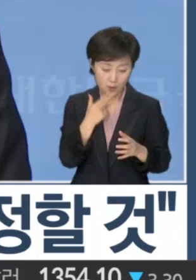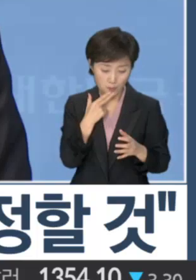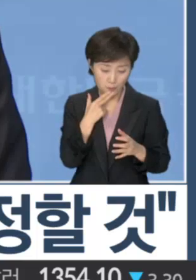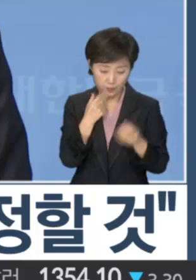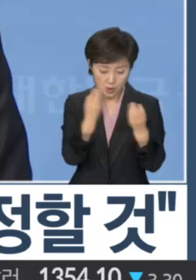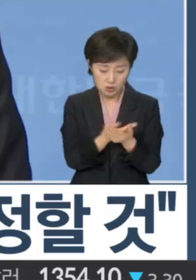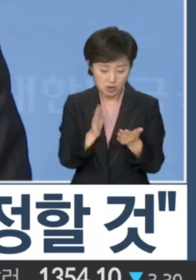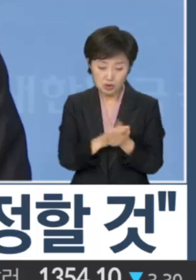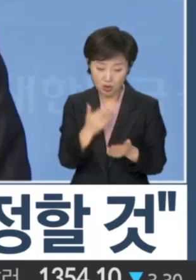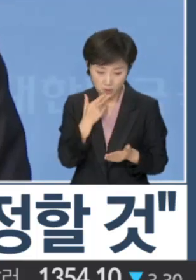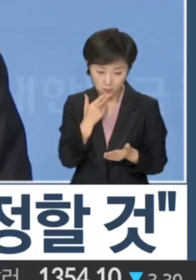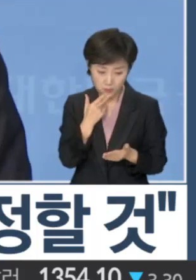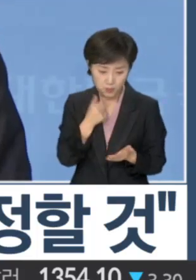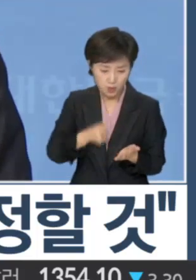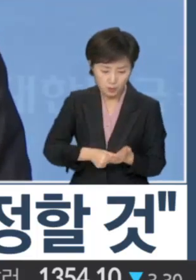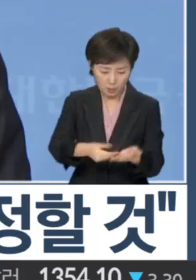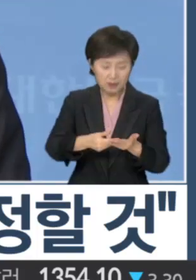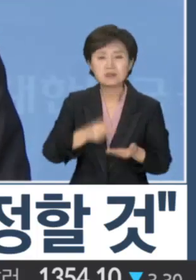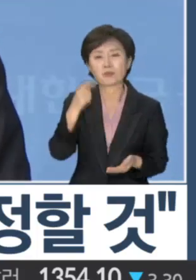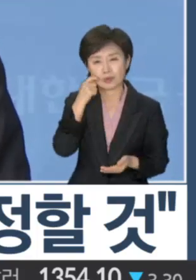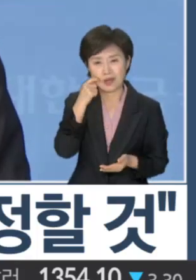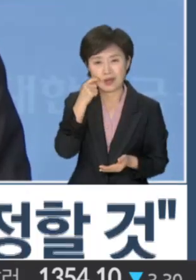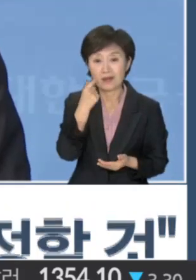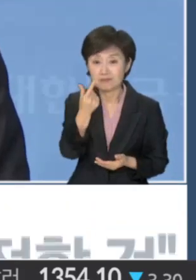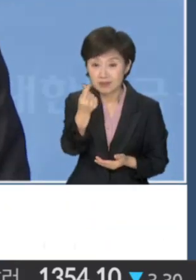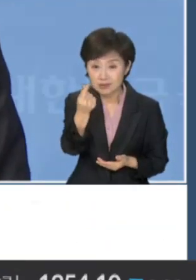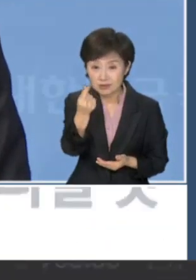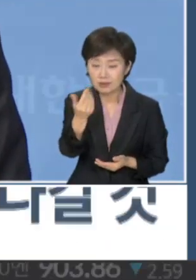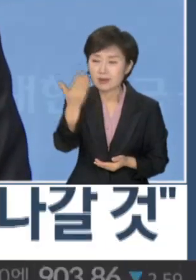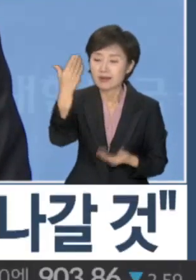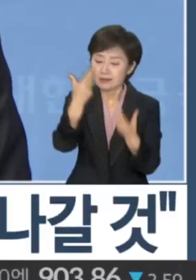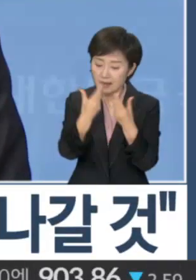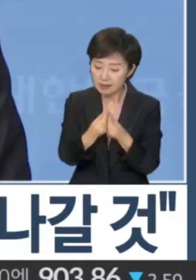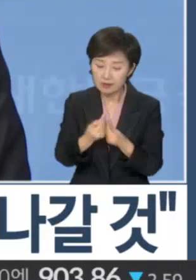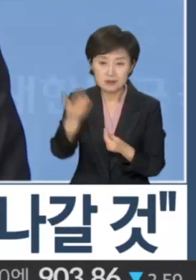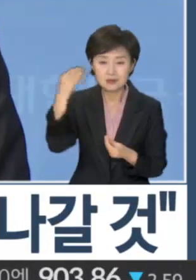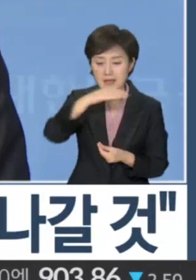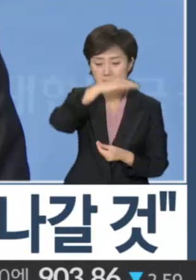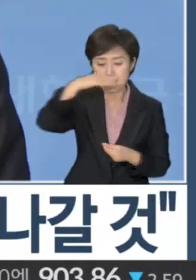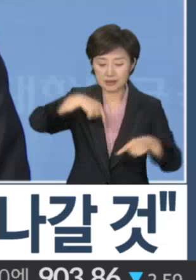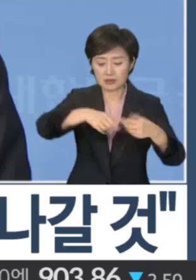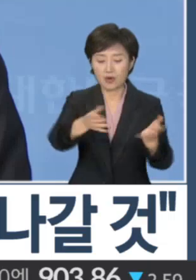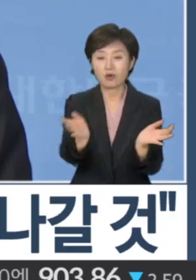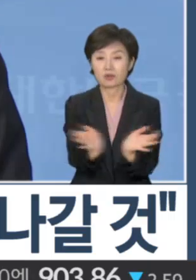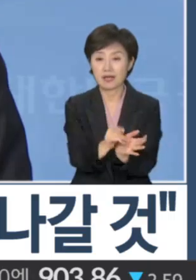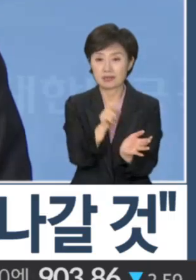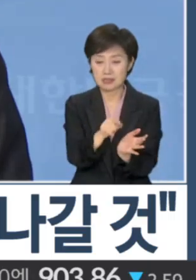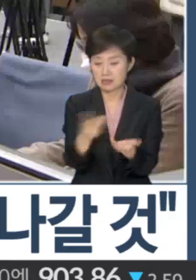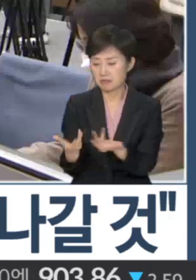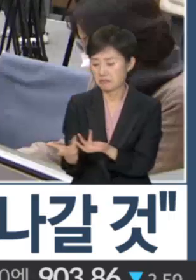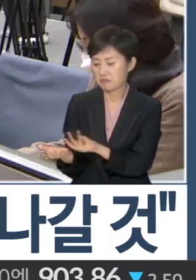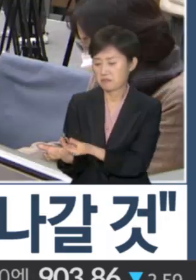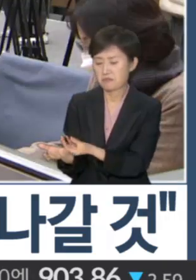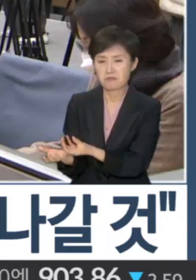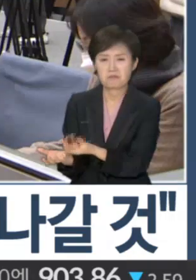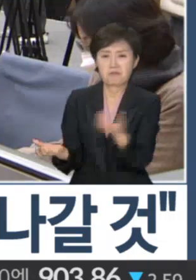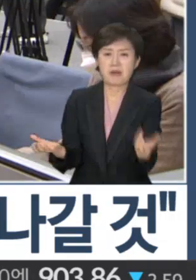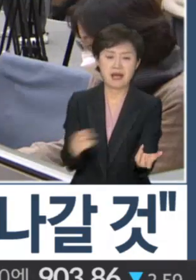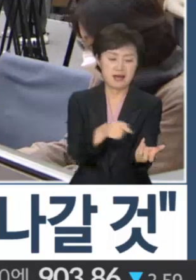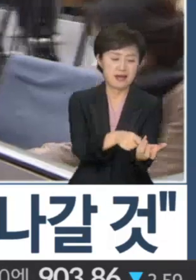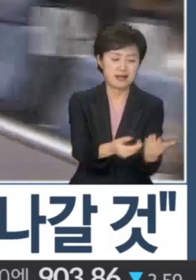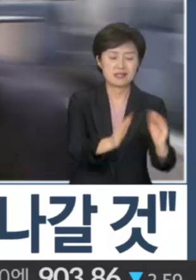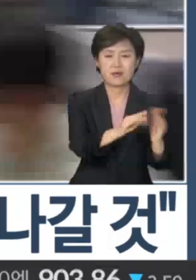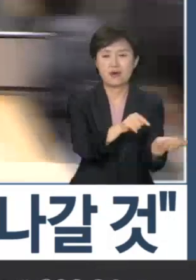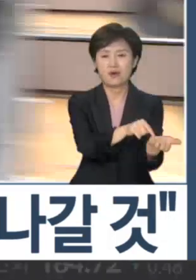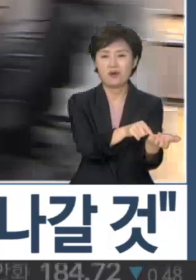정치인이 모르지 않을 거라 보고요. 과거에 이제 바른정당 같은 정당이 밖으로 나갔을 때의 파괴력은 현역